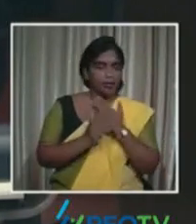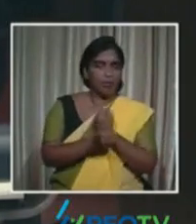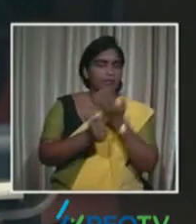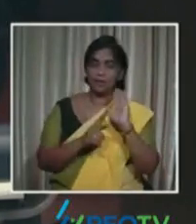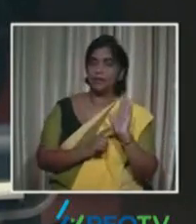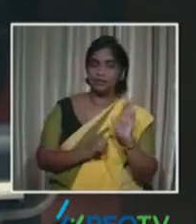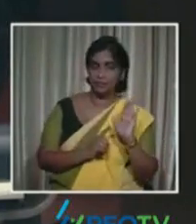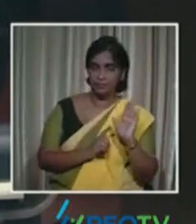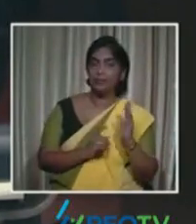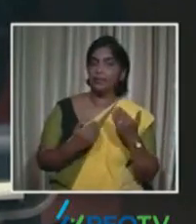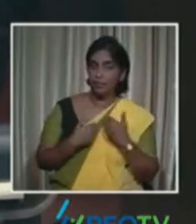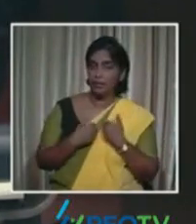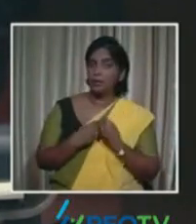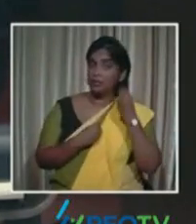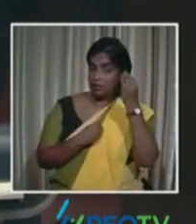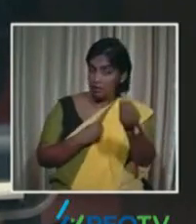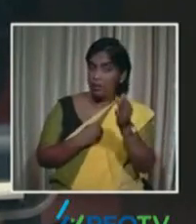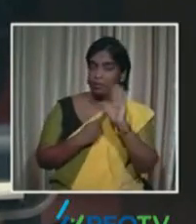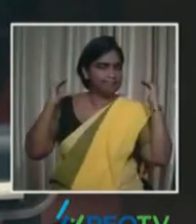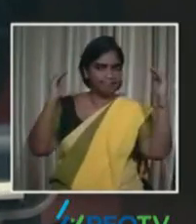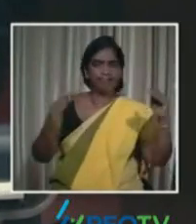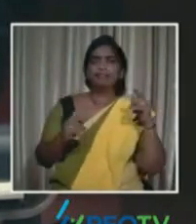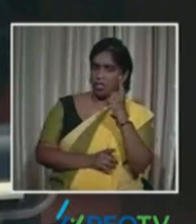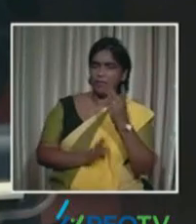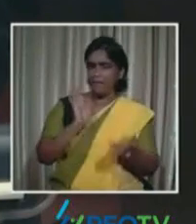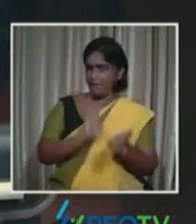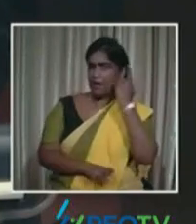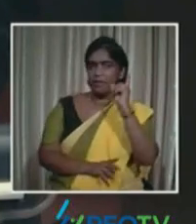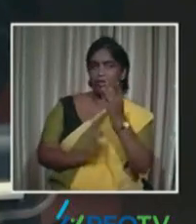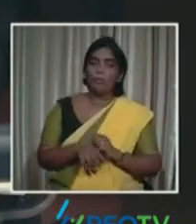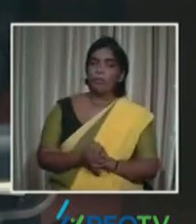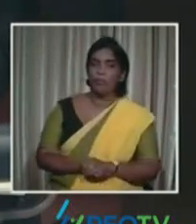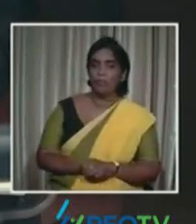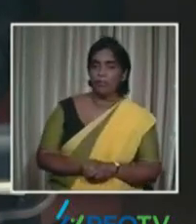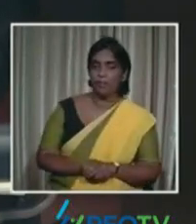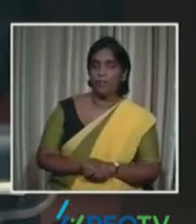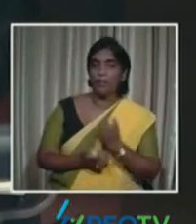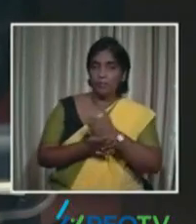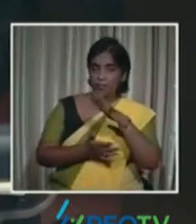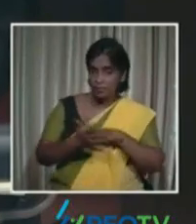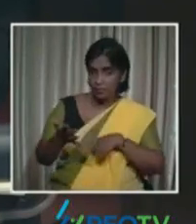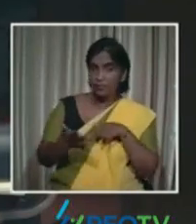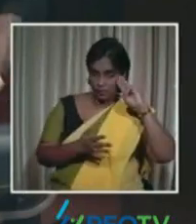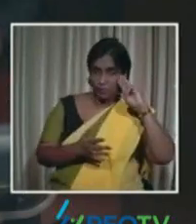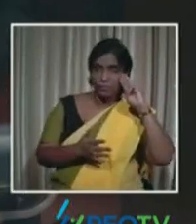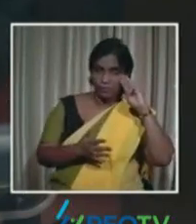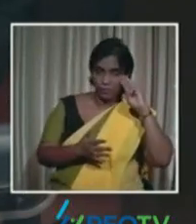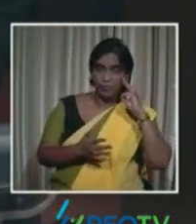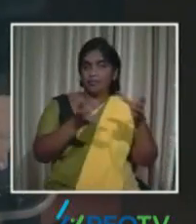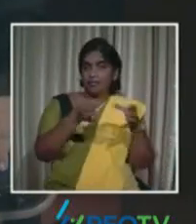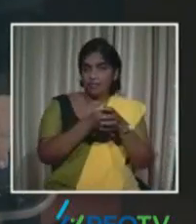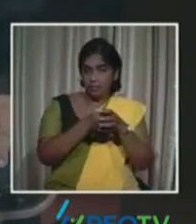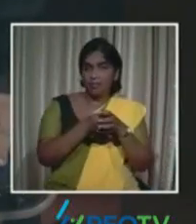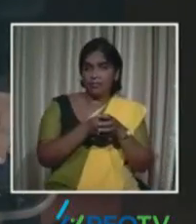පමණක් නෙවෙයි අපි ලබා දිය යුතු ඉහළම දනුවම ලබා දෙන්නට මේ ලිඛිත ප්‍රතිඥාව සහ පොරොන්දු සභාගත